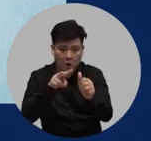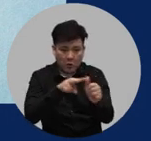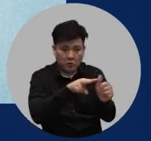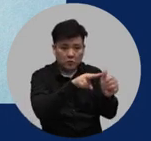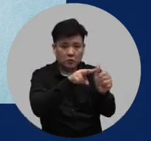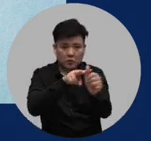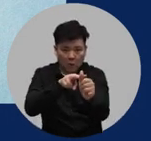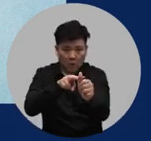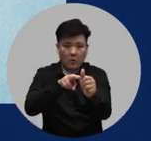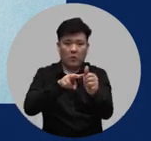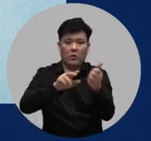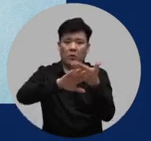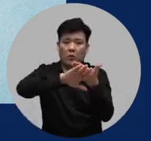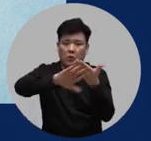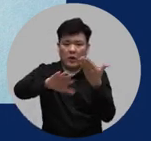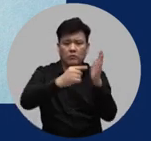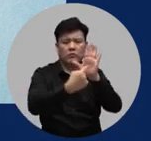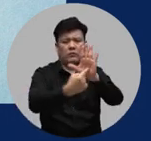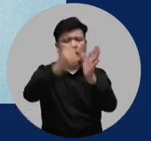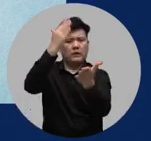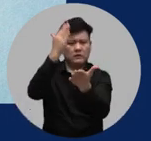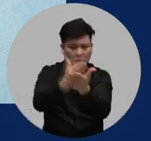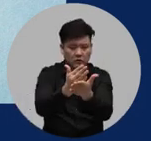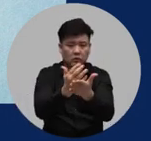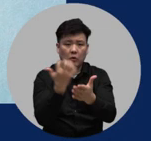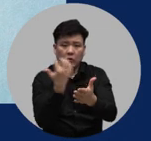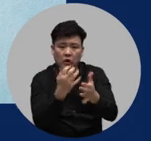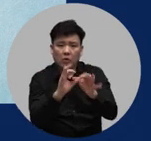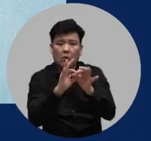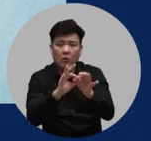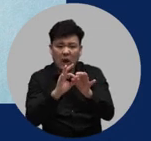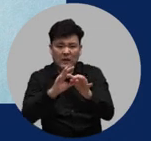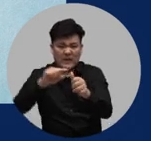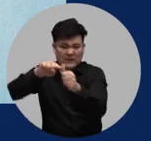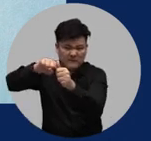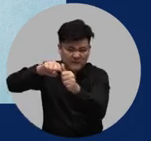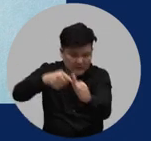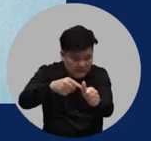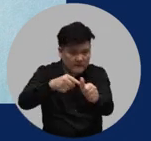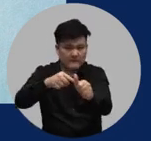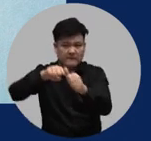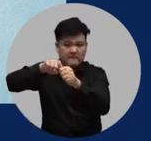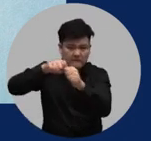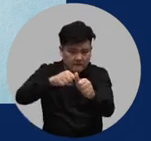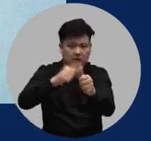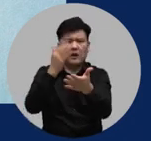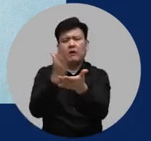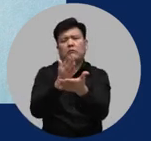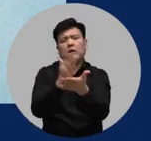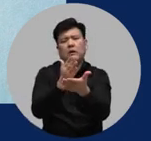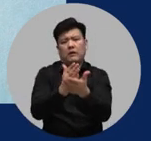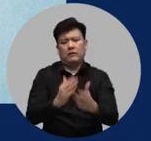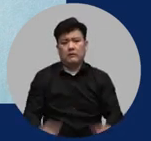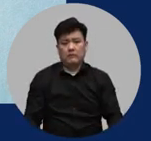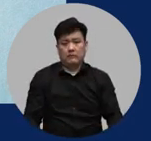정보를 의도적으로 유포하지 않아야 하며 성적인 관계를 강요하거나 회유하지 않아야 합니다.